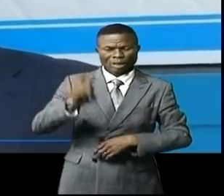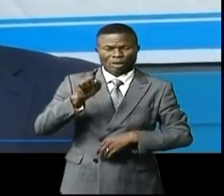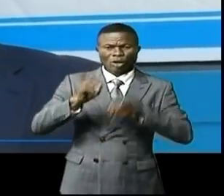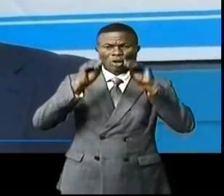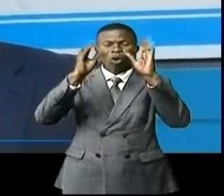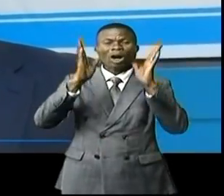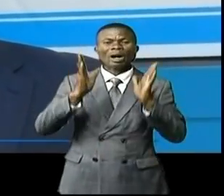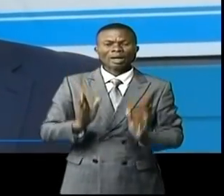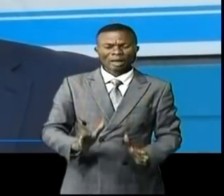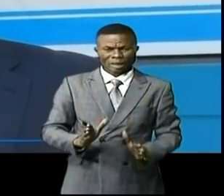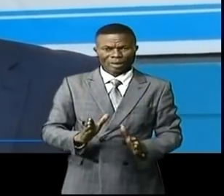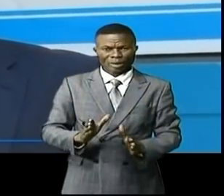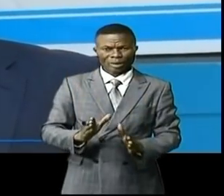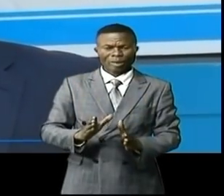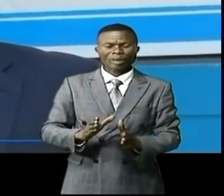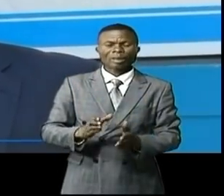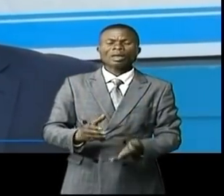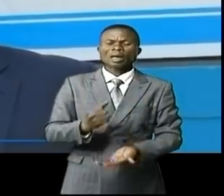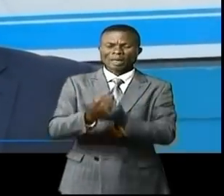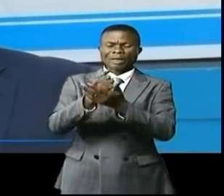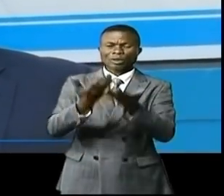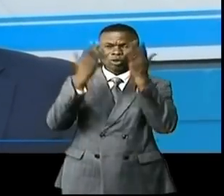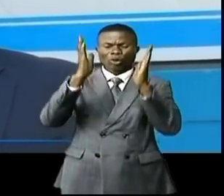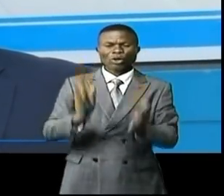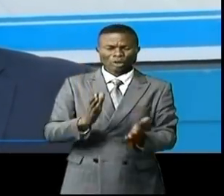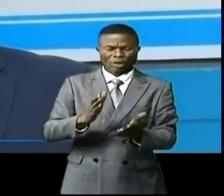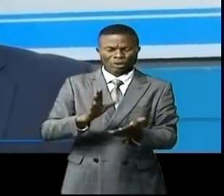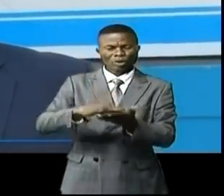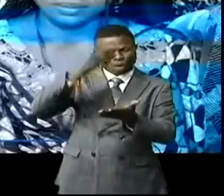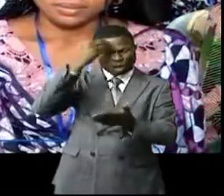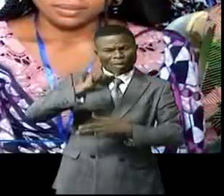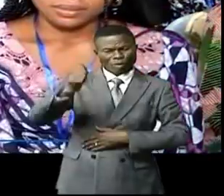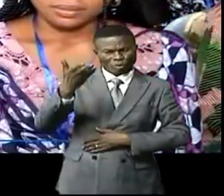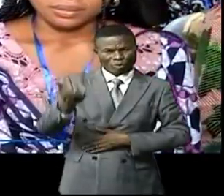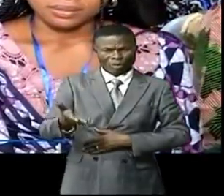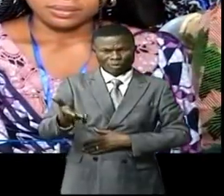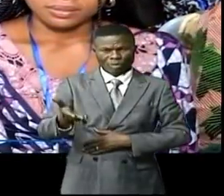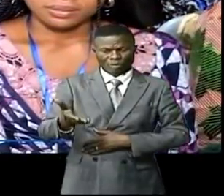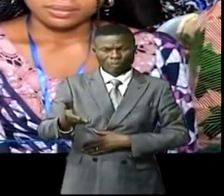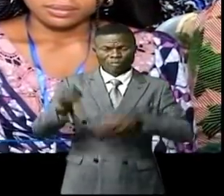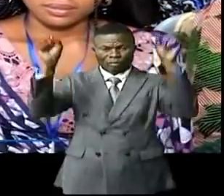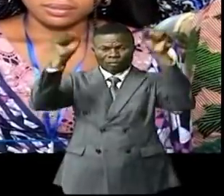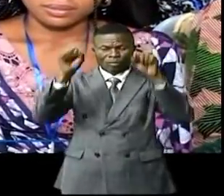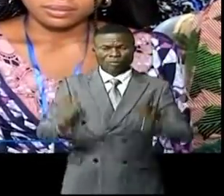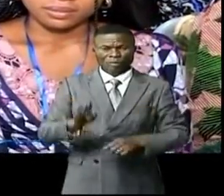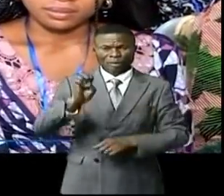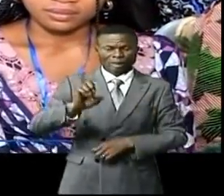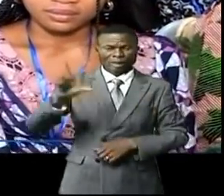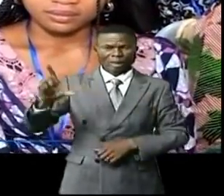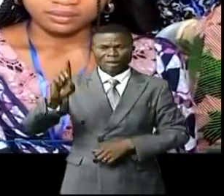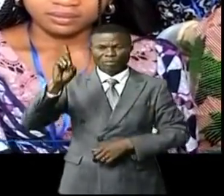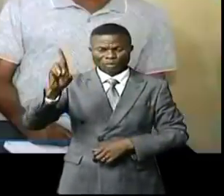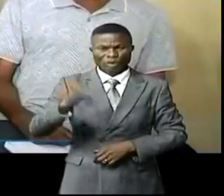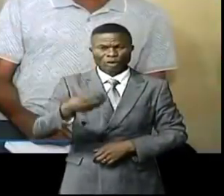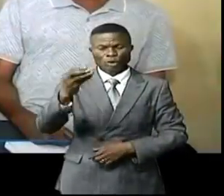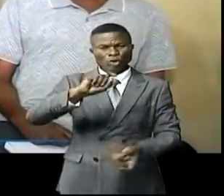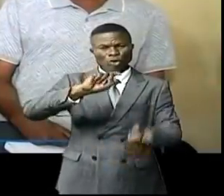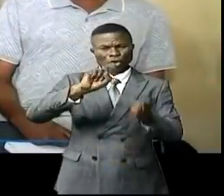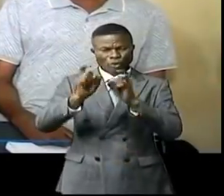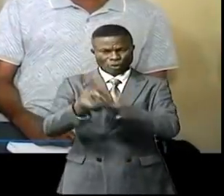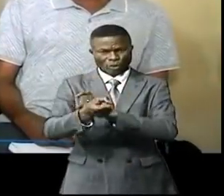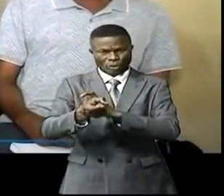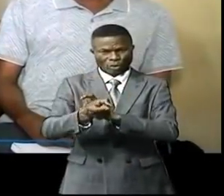l'enseignant mette l'étudiant au centre de son apprentissage. Le système LMD apporte le changement